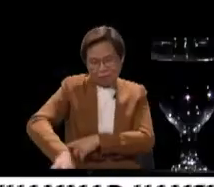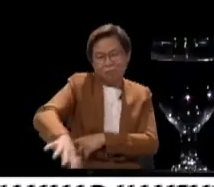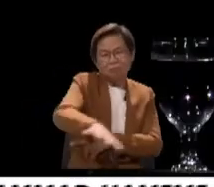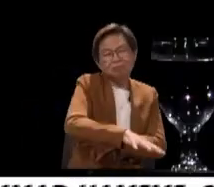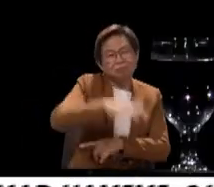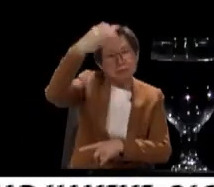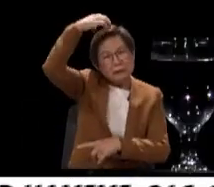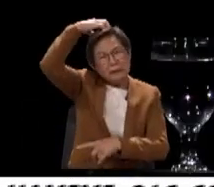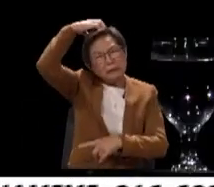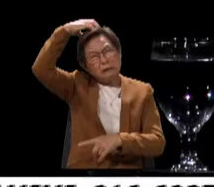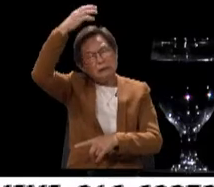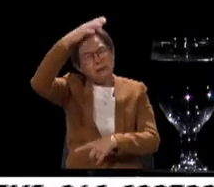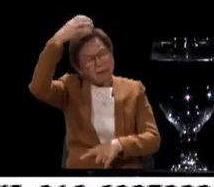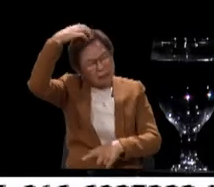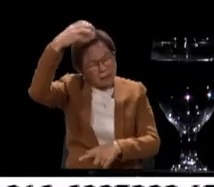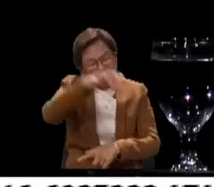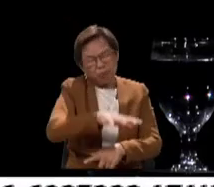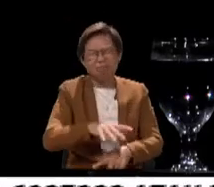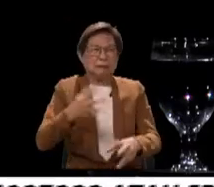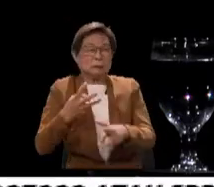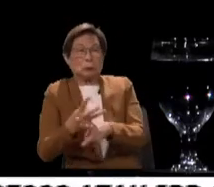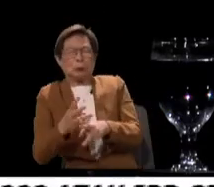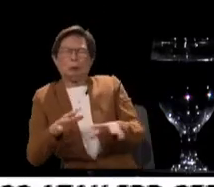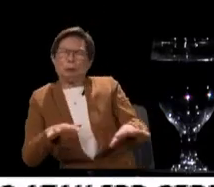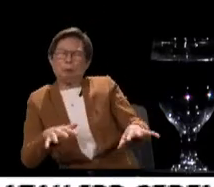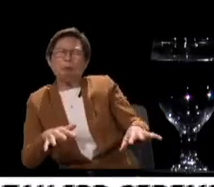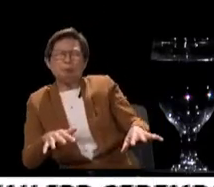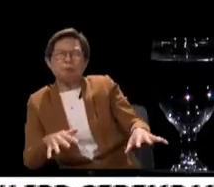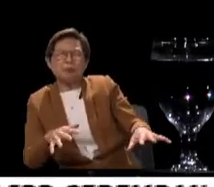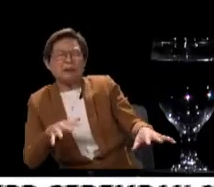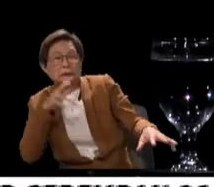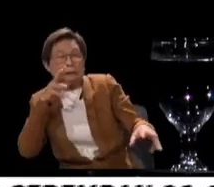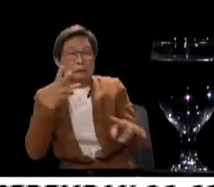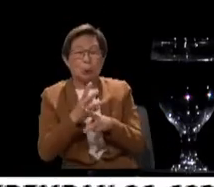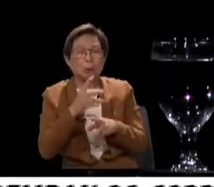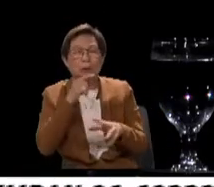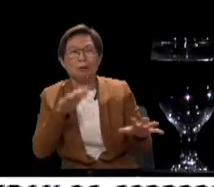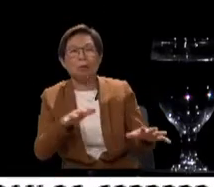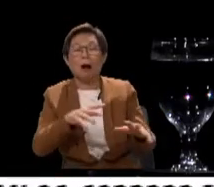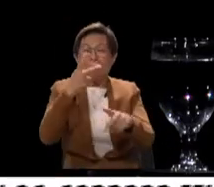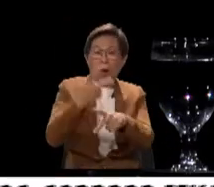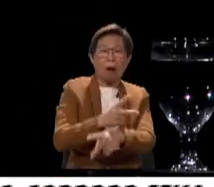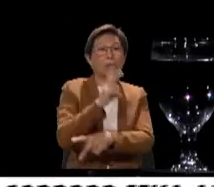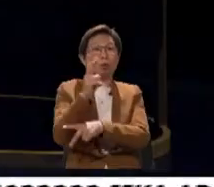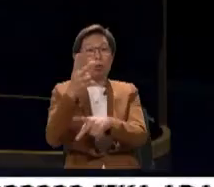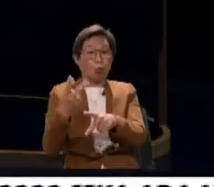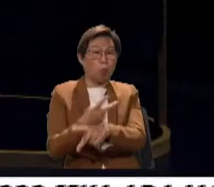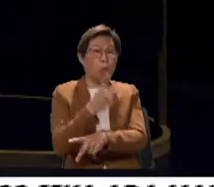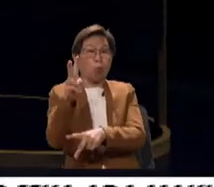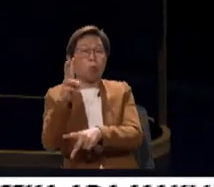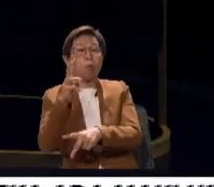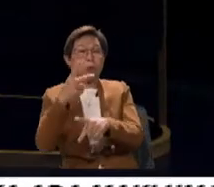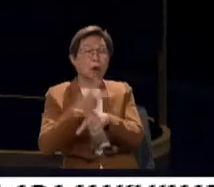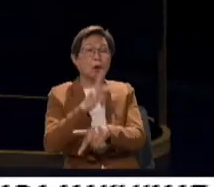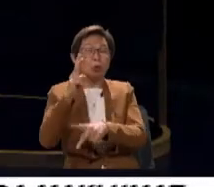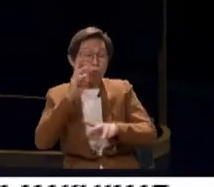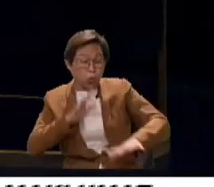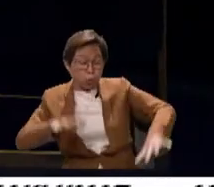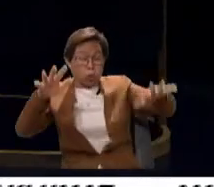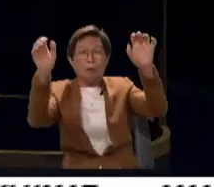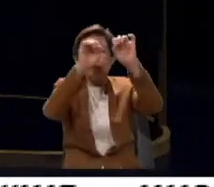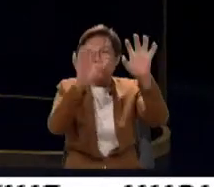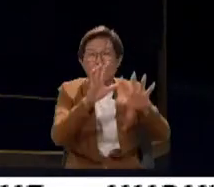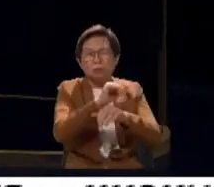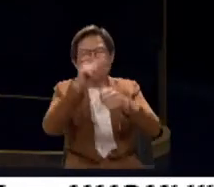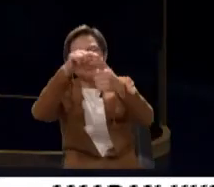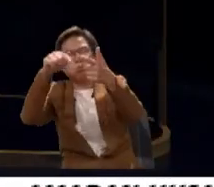yang tidak berapa sangat teruklah terkesan tapi lepas itu second wave tu yang kedua tu Shah Alam